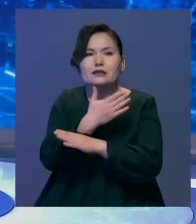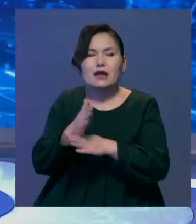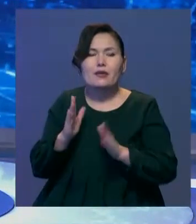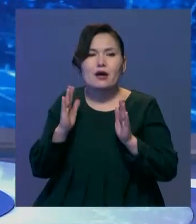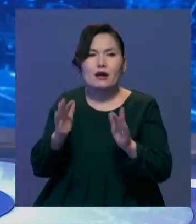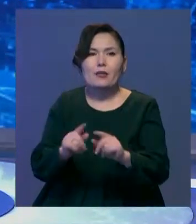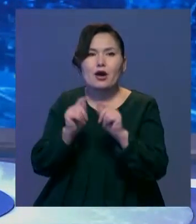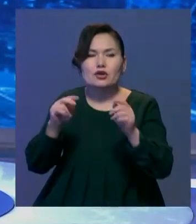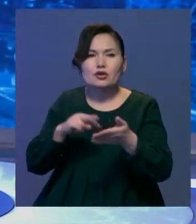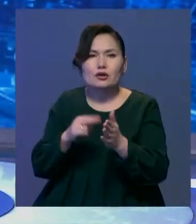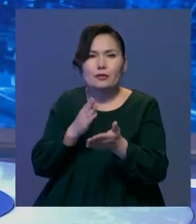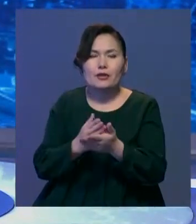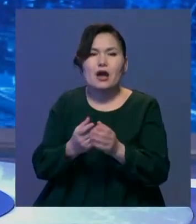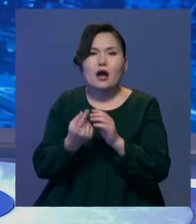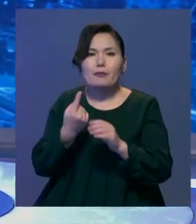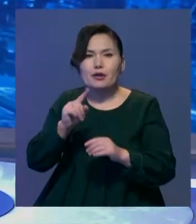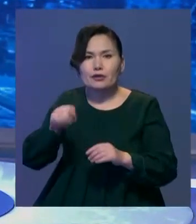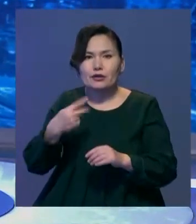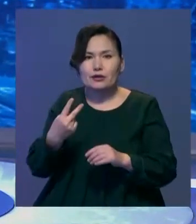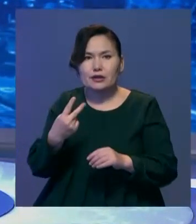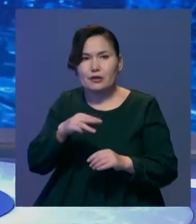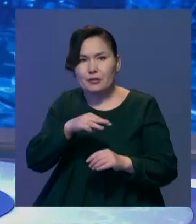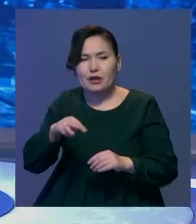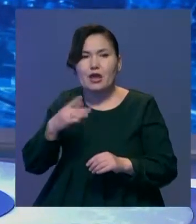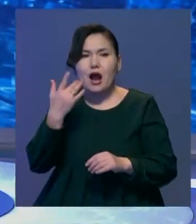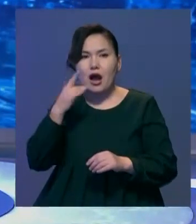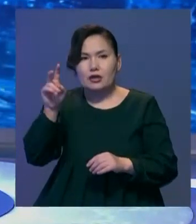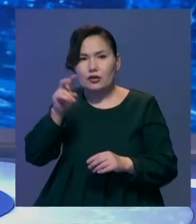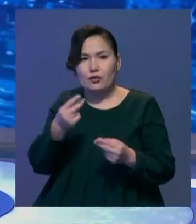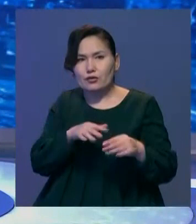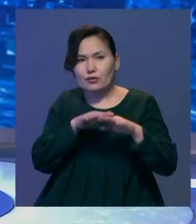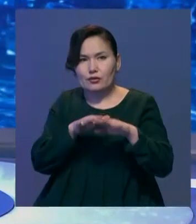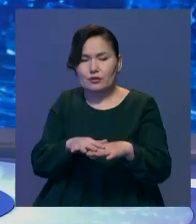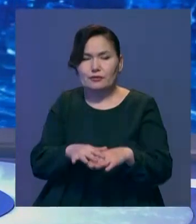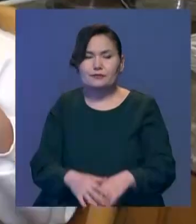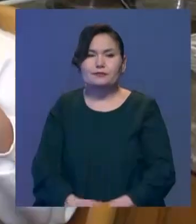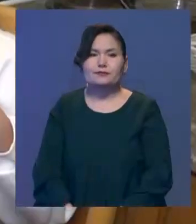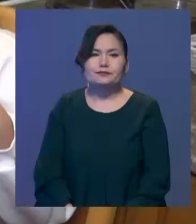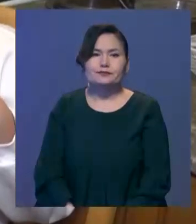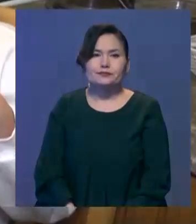жоспарланған. Мұның құны 1 миллиард 2 миллион ақш долларына тең.